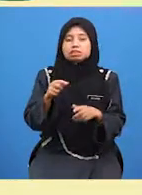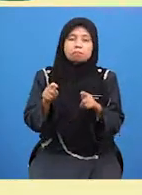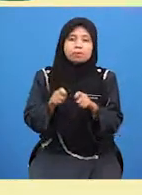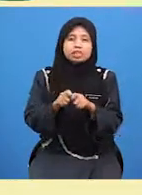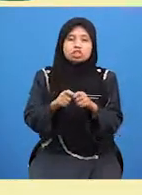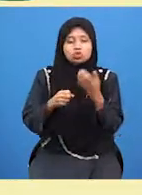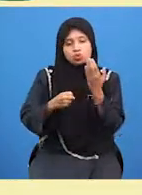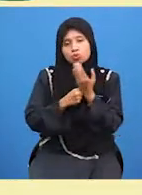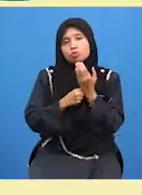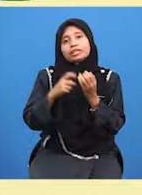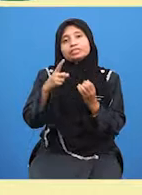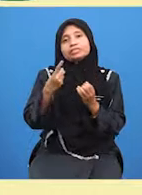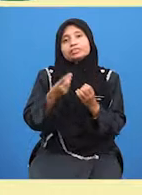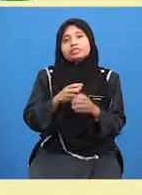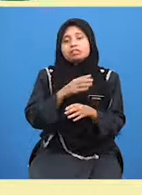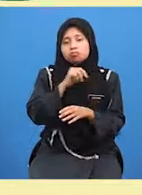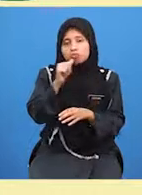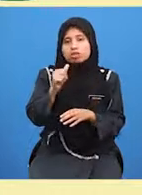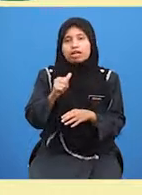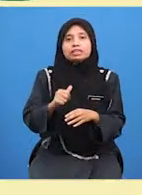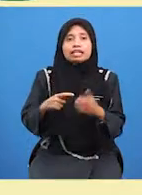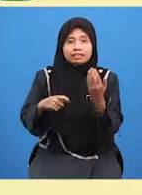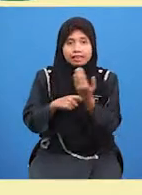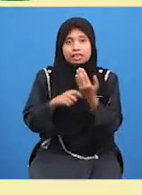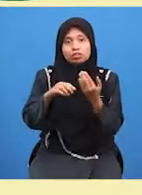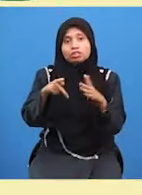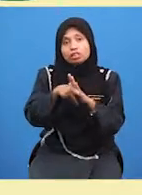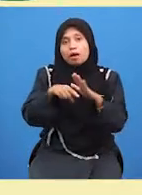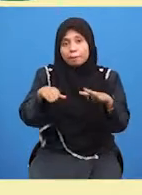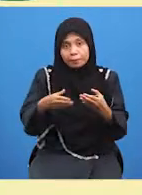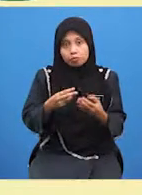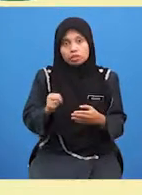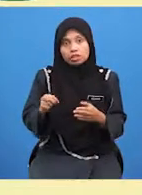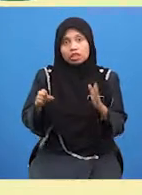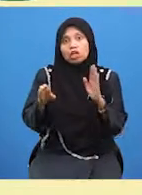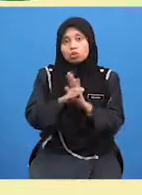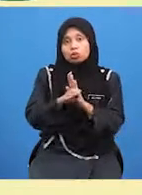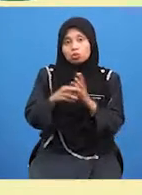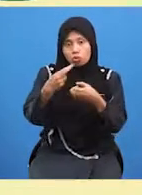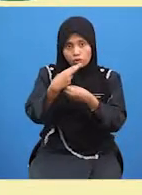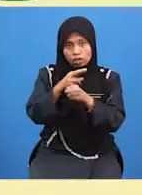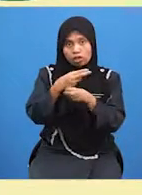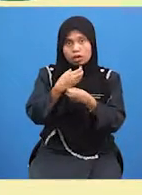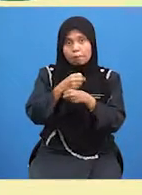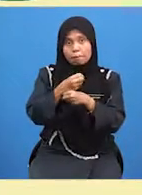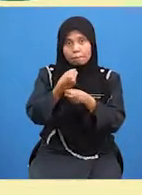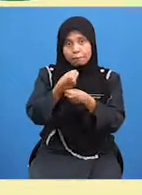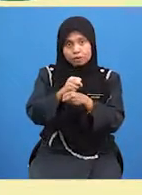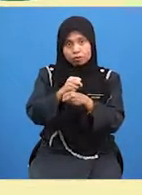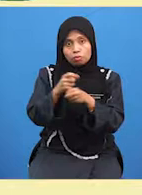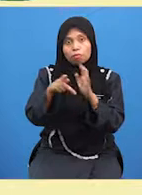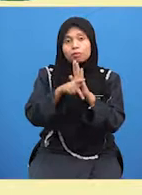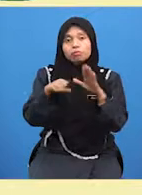dianggap sebagai sokongan dan bukanlah sebagai teknologi pembuatan. Contoh reka bentuk produk pembuatan